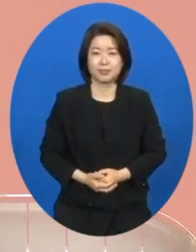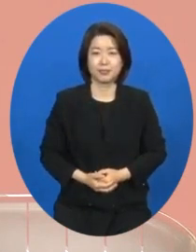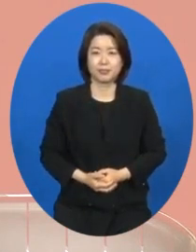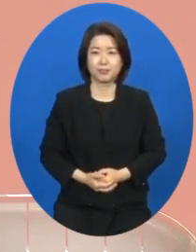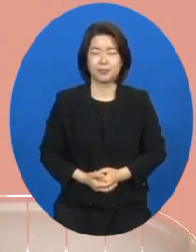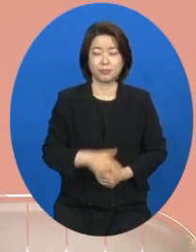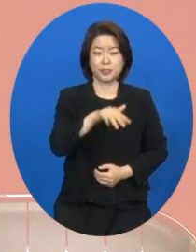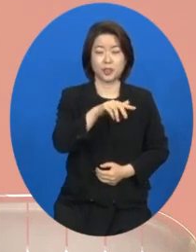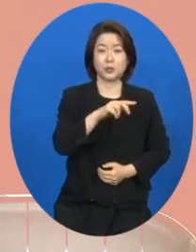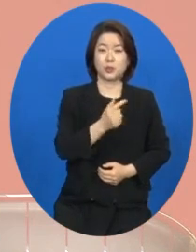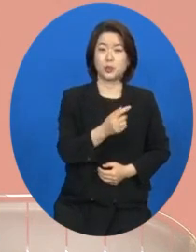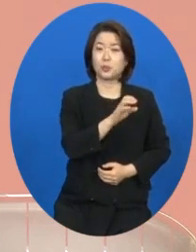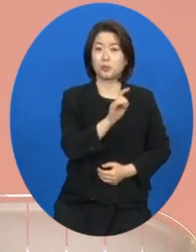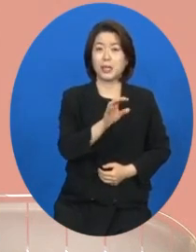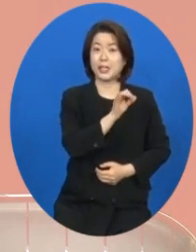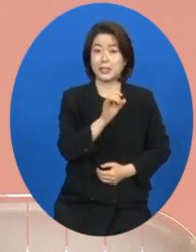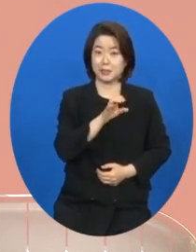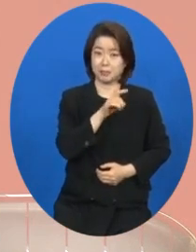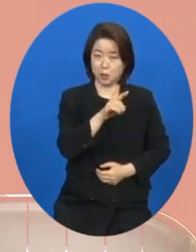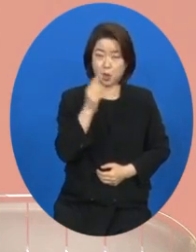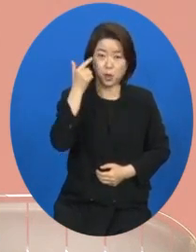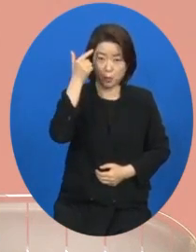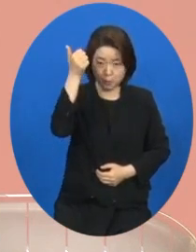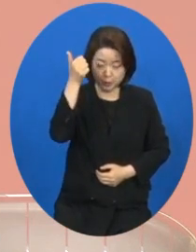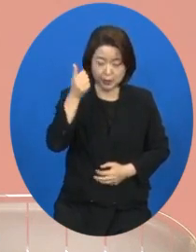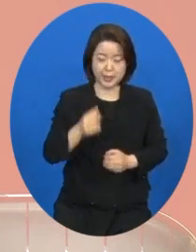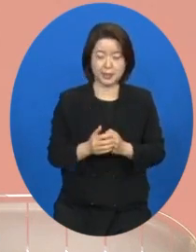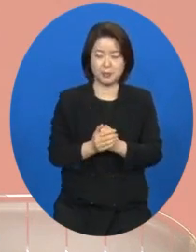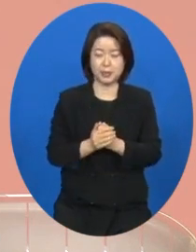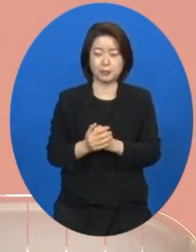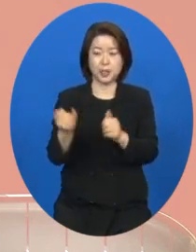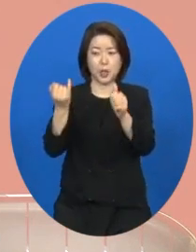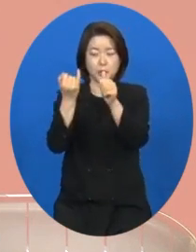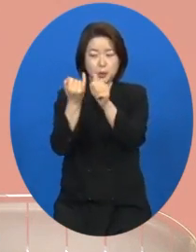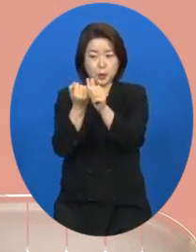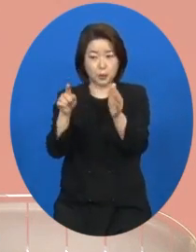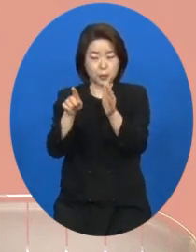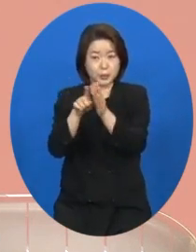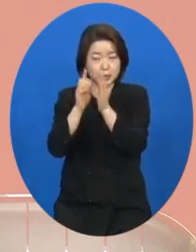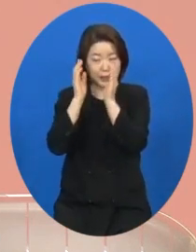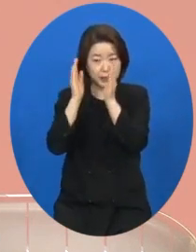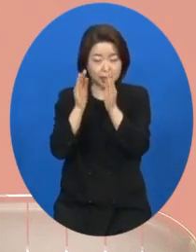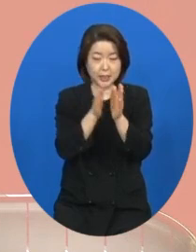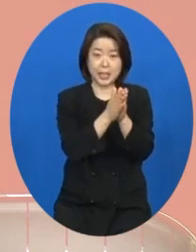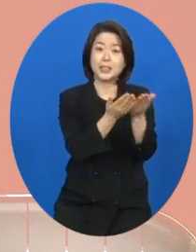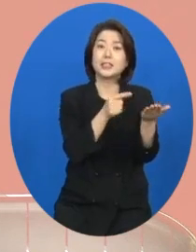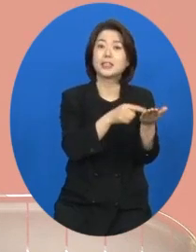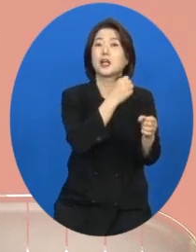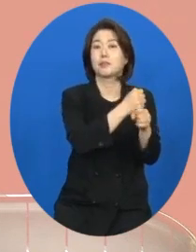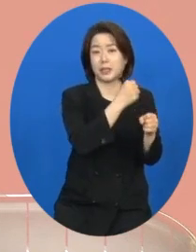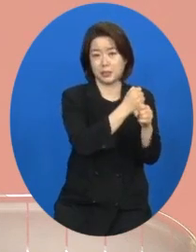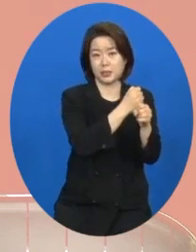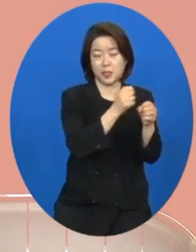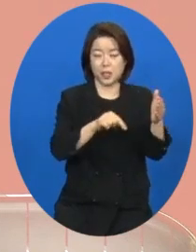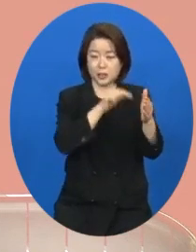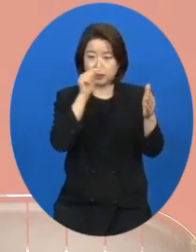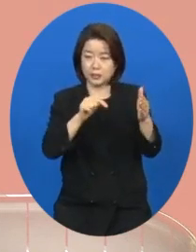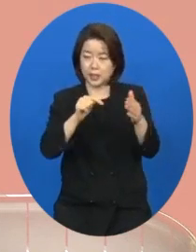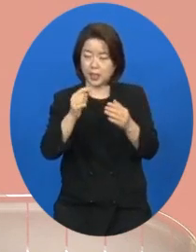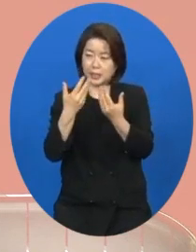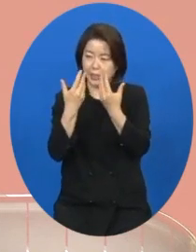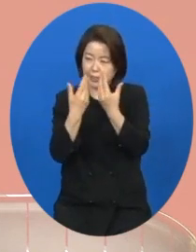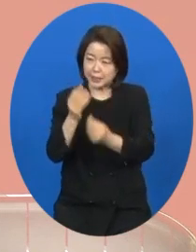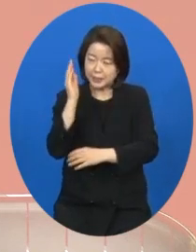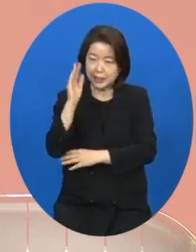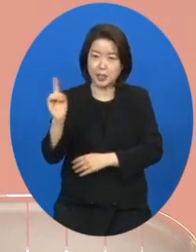존 파이퍼 목사님이 이 결혼신학이라는 책에서 디트릿 본회퍼 목사님의 순교